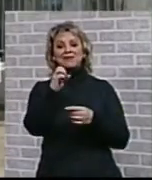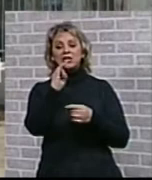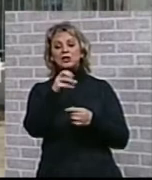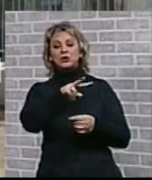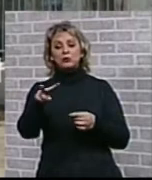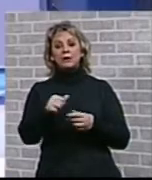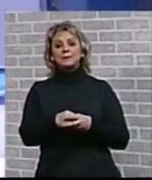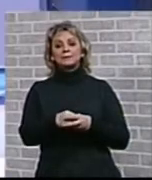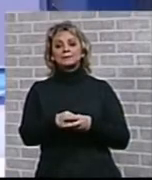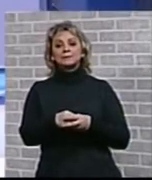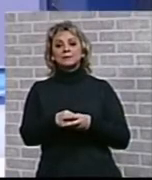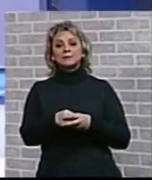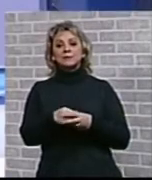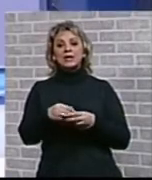июля.